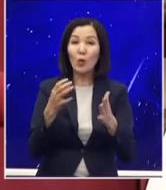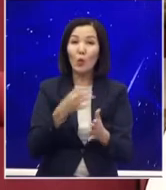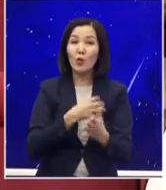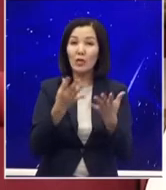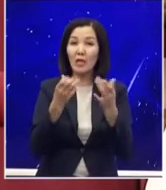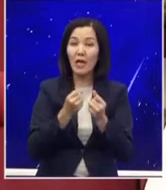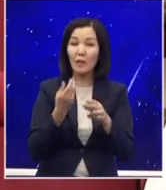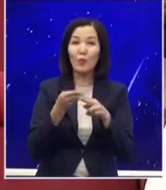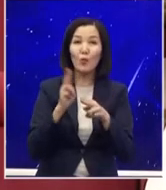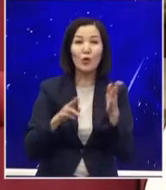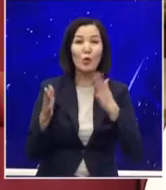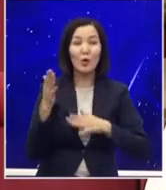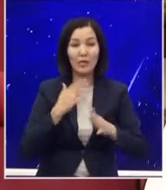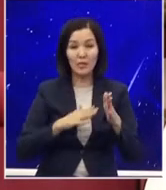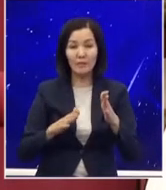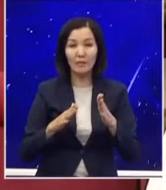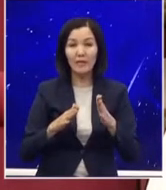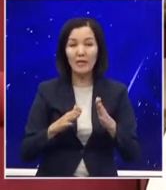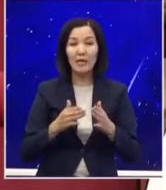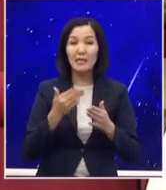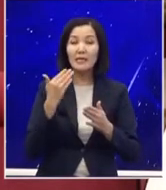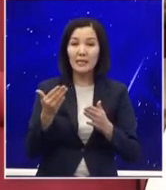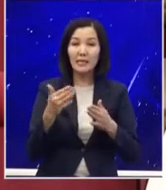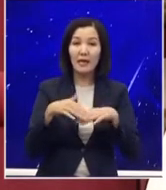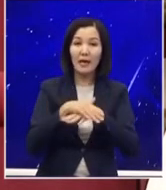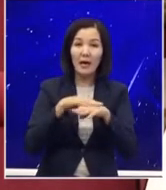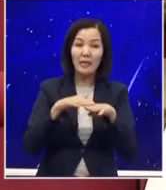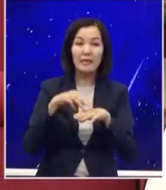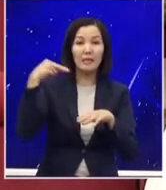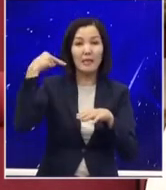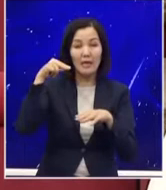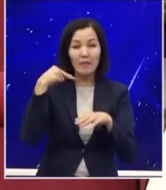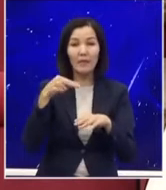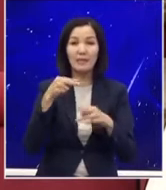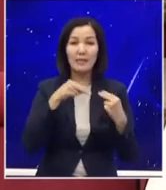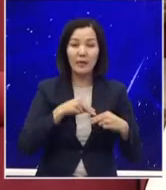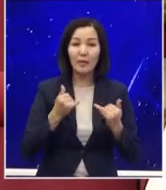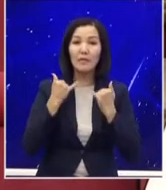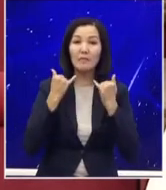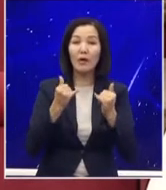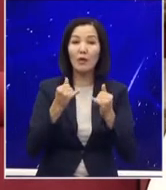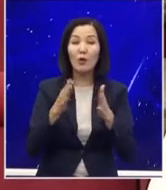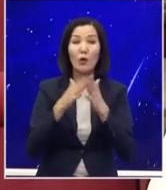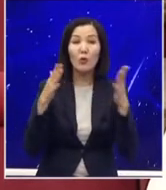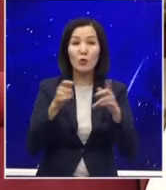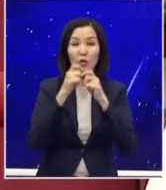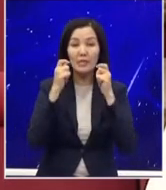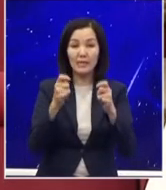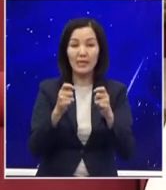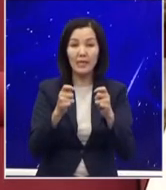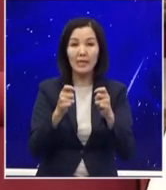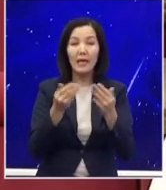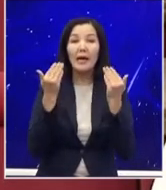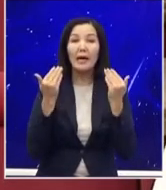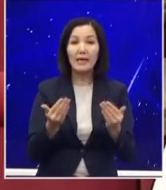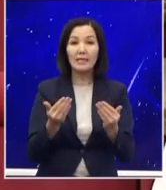жатсыз Қазірет. Бұл сіздің мінекі еліңіздің, елбасының еңбегіңізді бағалап беріп жатқан үлкен сыйы. Қазірет, тағы